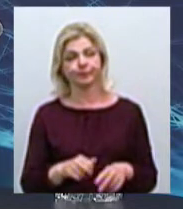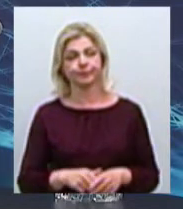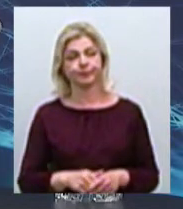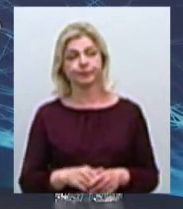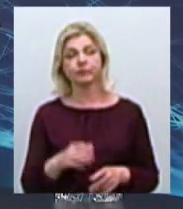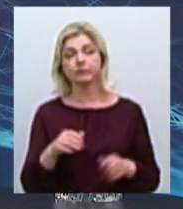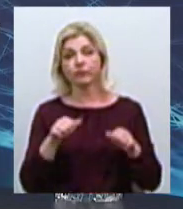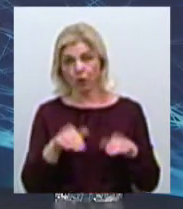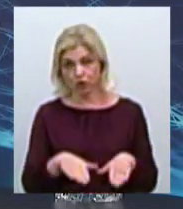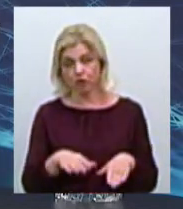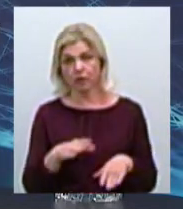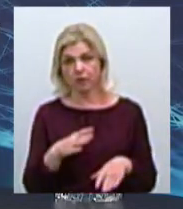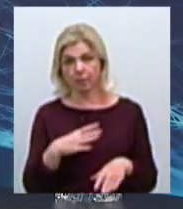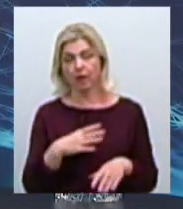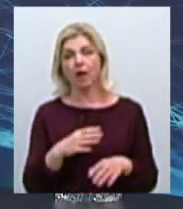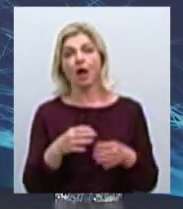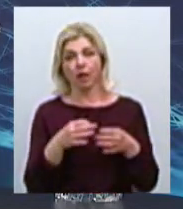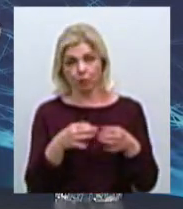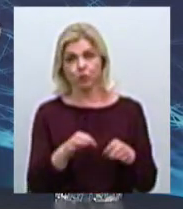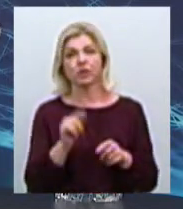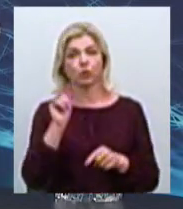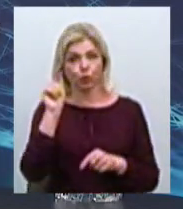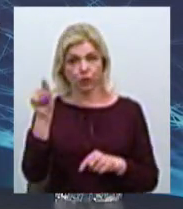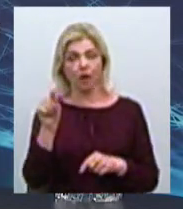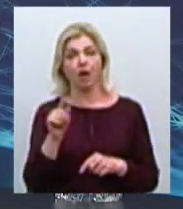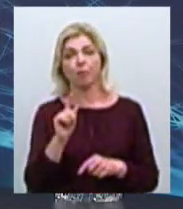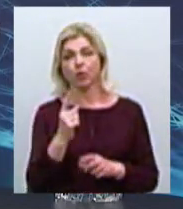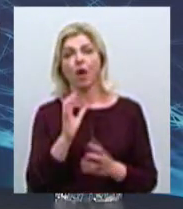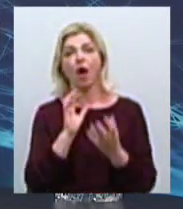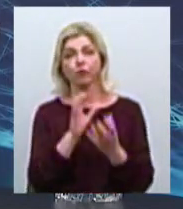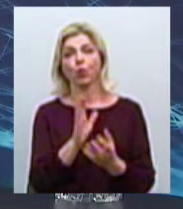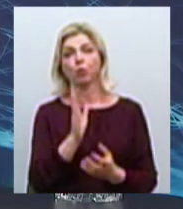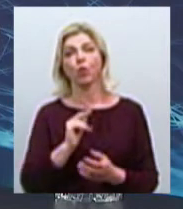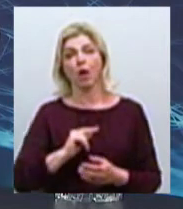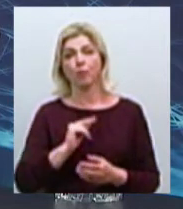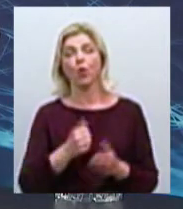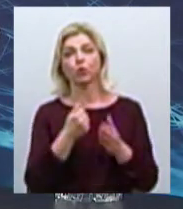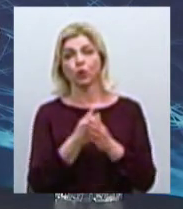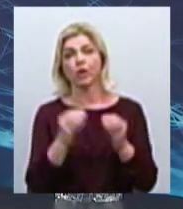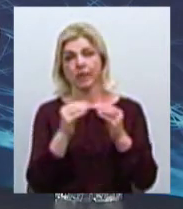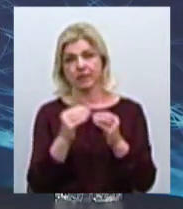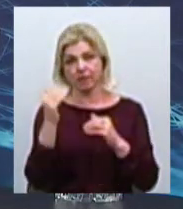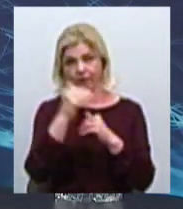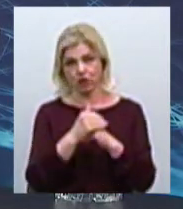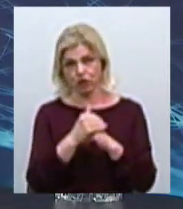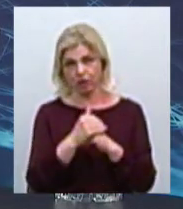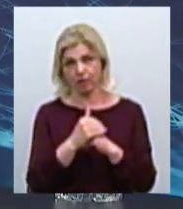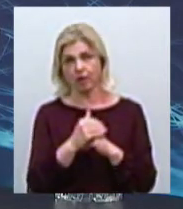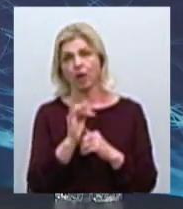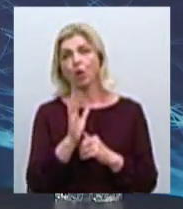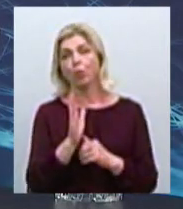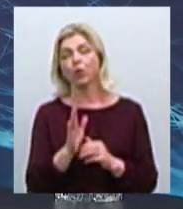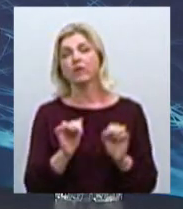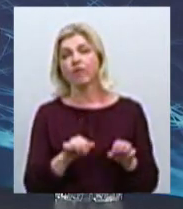было принято тоже решение пустить туда, потому что автобусы будут работать ориентировочно до 10 вечера. И будет возможность